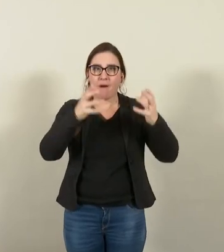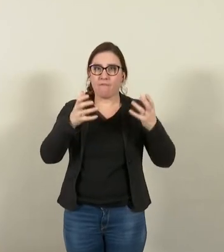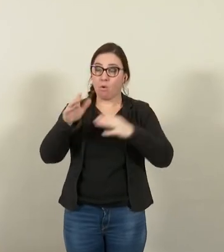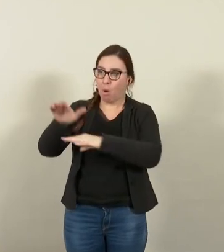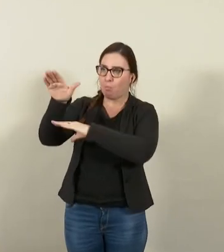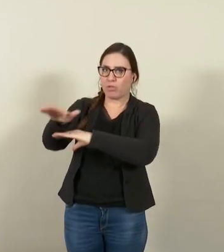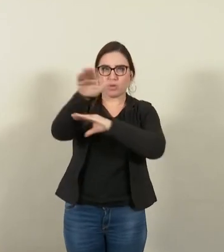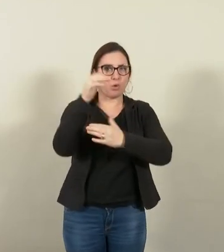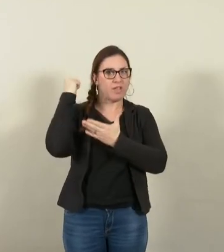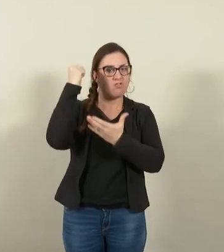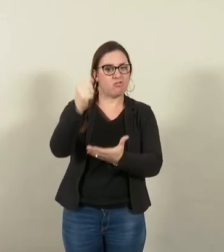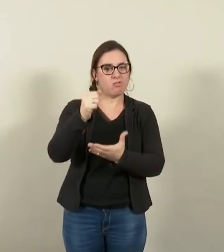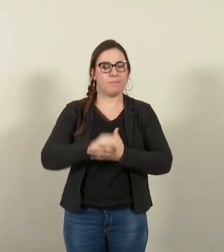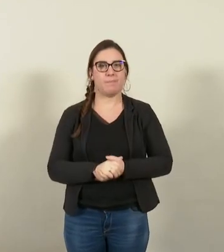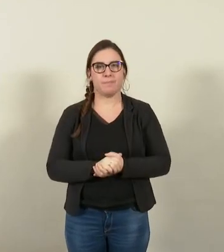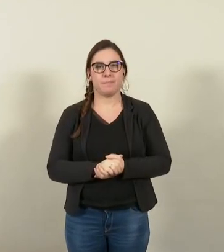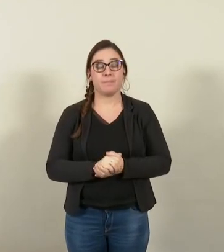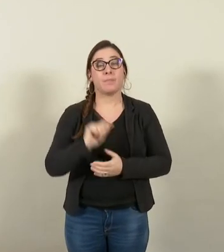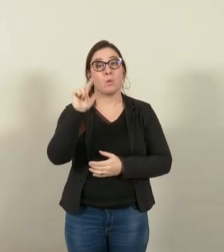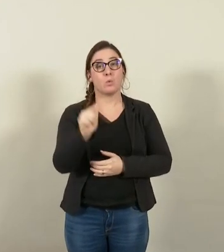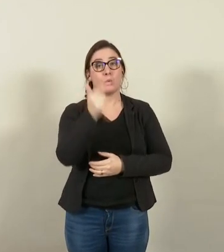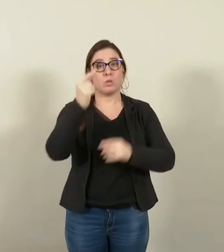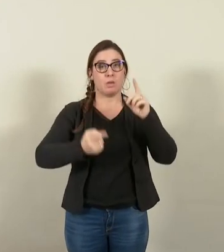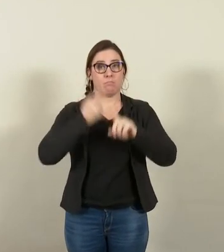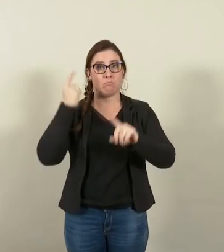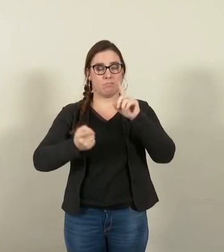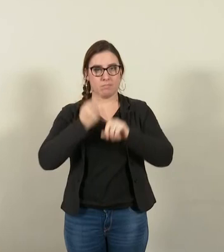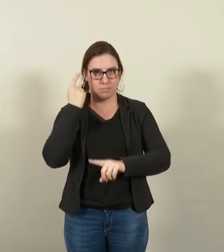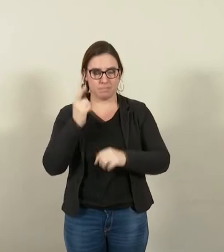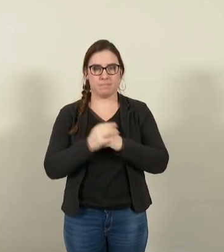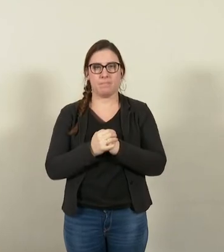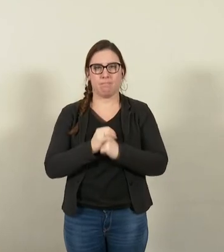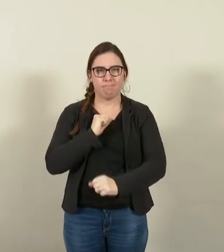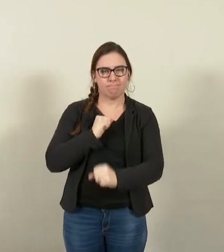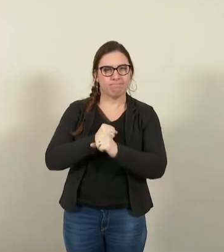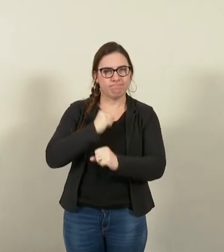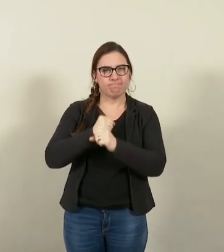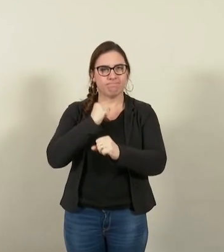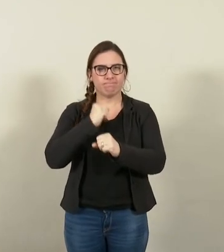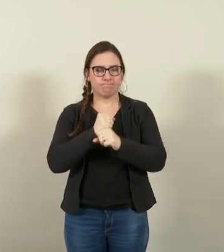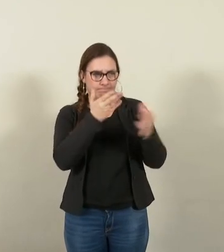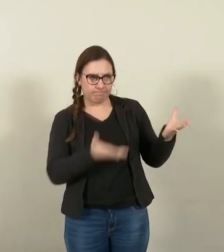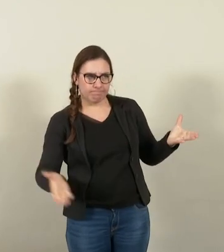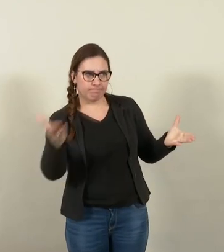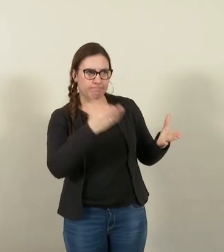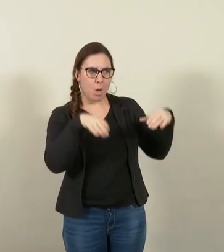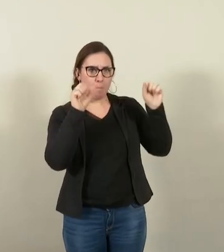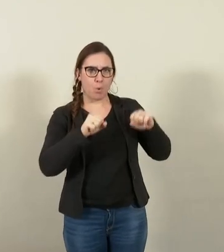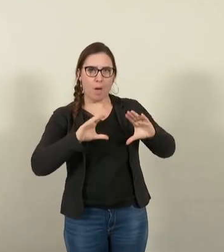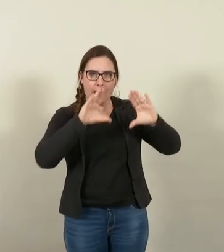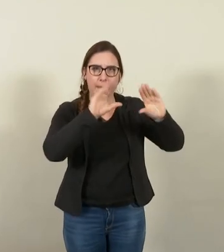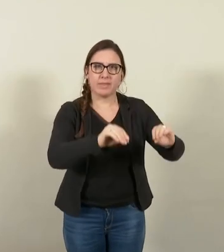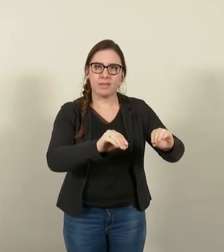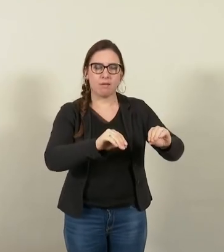nos biens communs deuxème point important nous travaillons pour garantir l'habitabilité de la ville pour ses habitants et